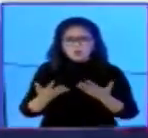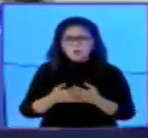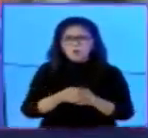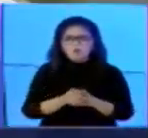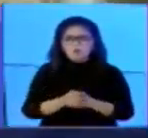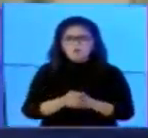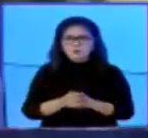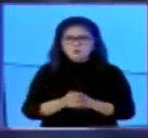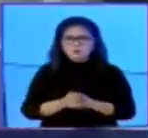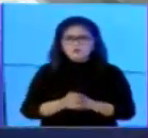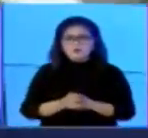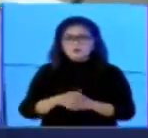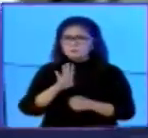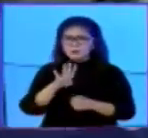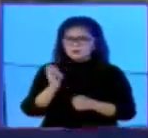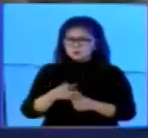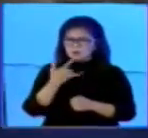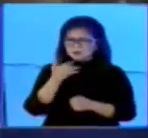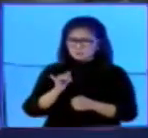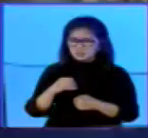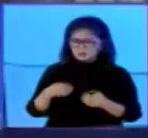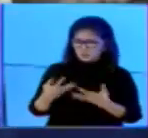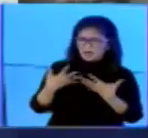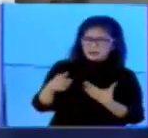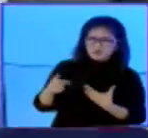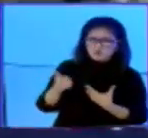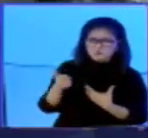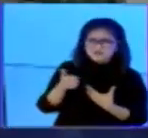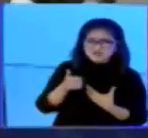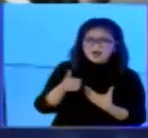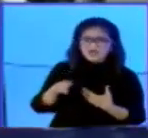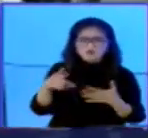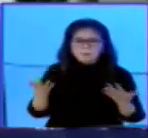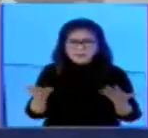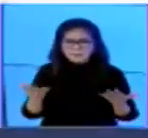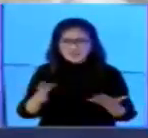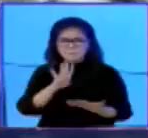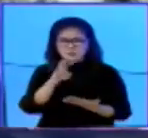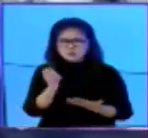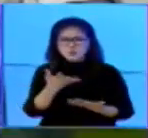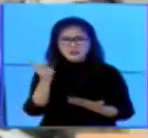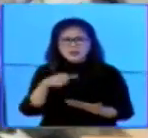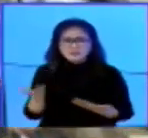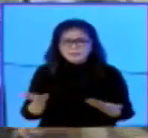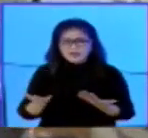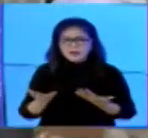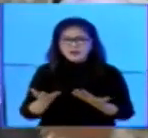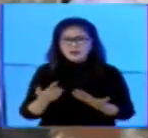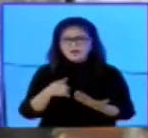Terus? 4 juta ya nggak mungkin lah. Kaget, Bang? Ya gimana ya 4 juta, Bos? Saya harus